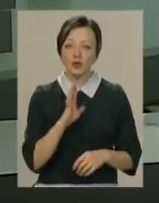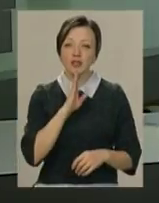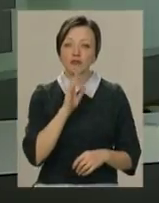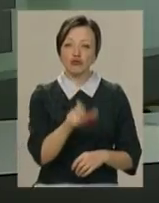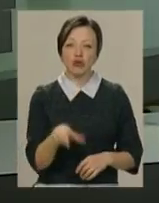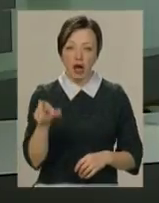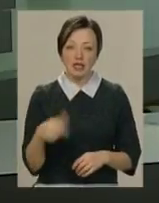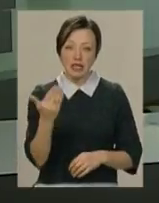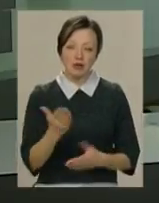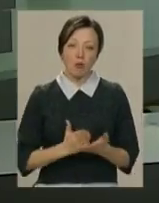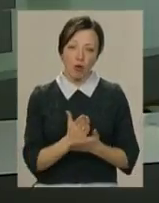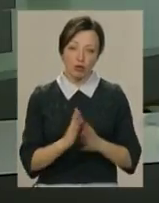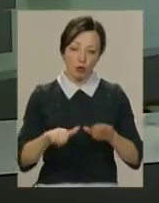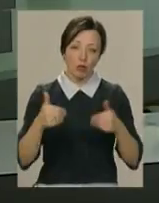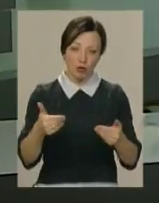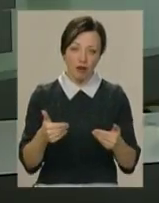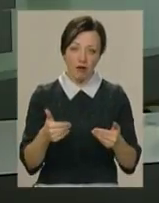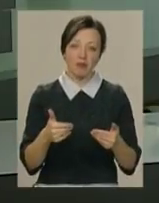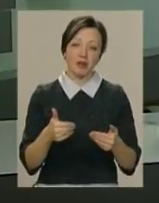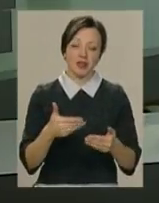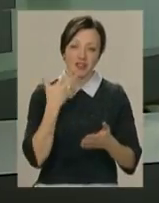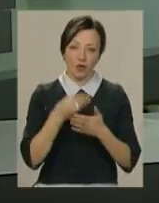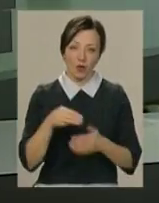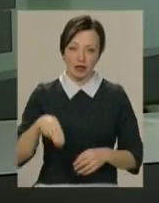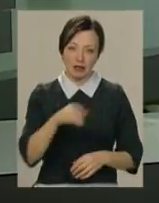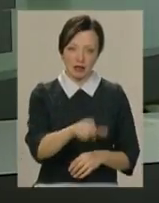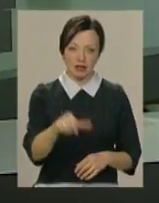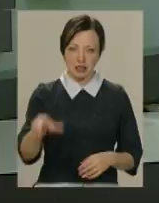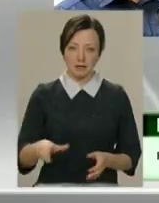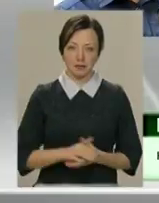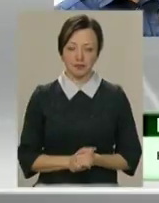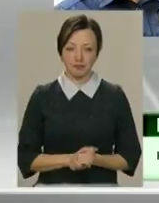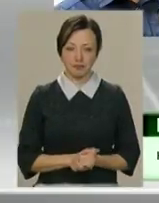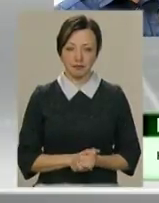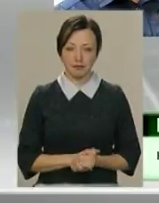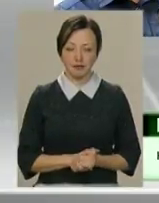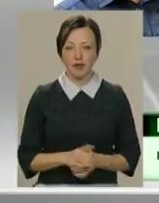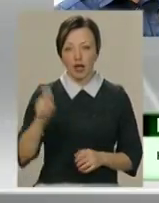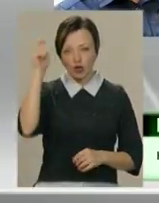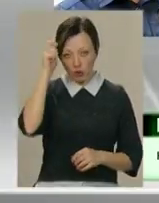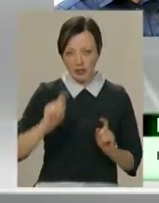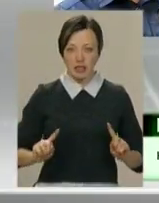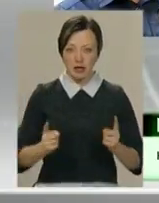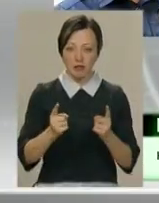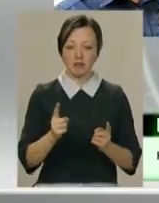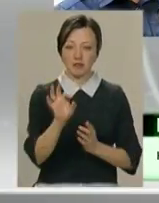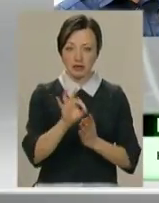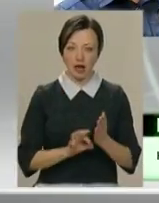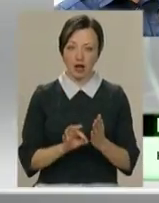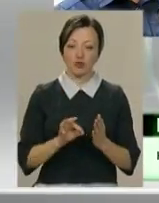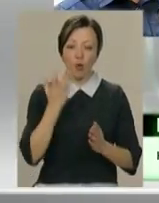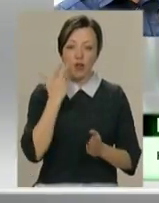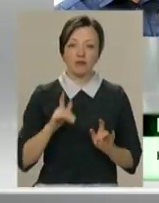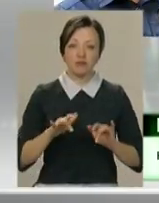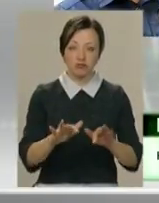дівчат. Їхні послуги пропонував клієнтам свого ж таксі. Чоловіка затримали прямо під час чергової оборудки.